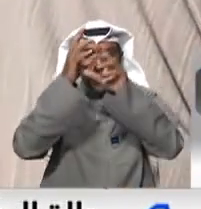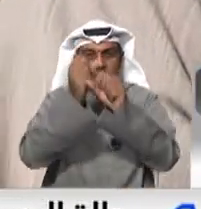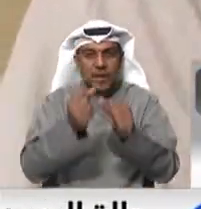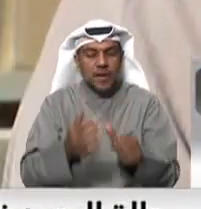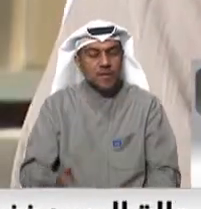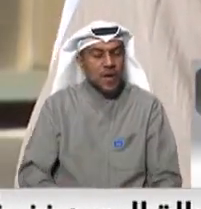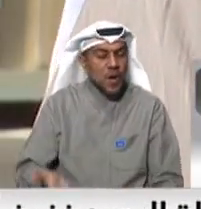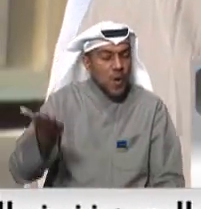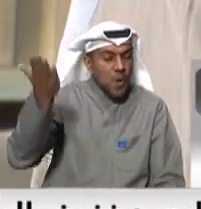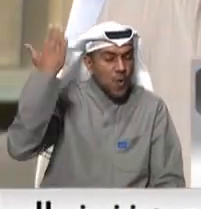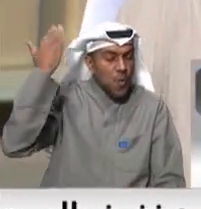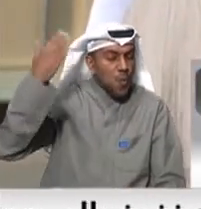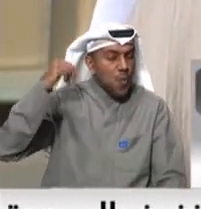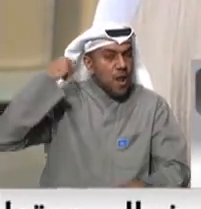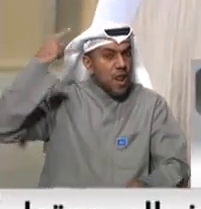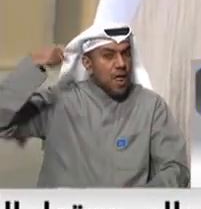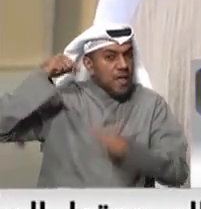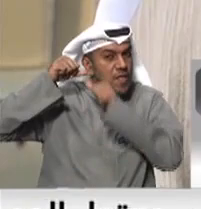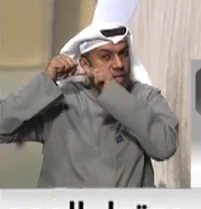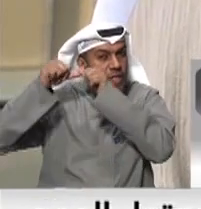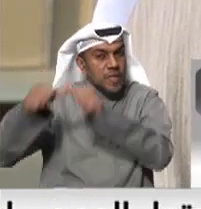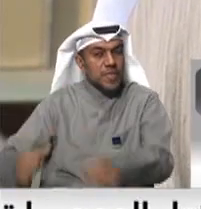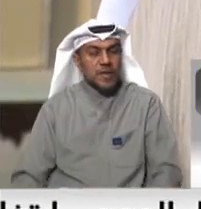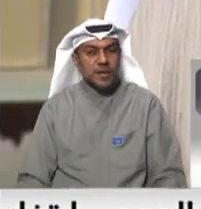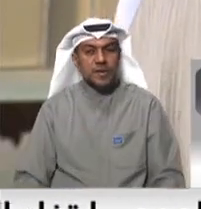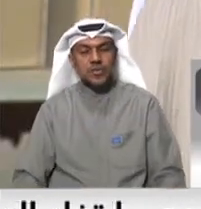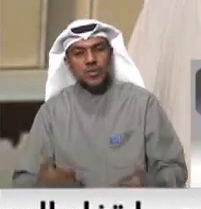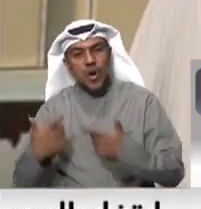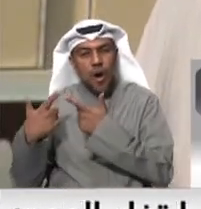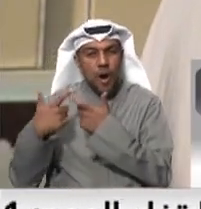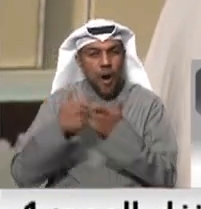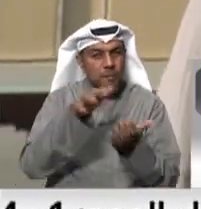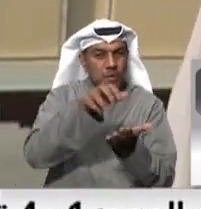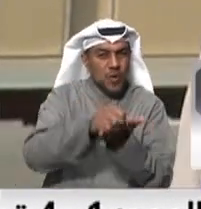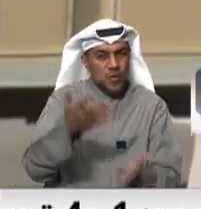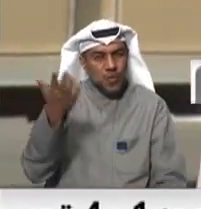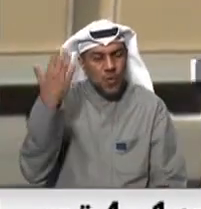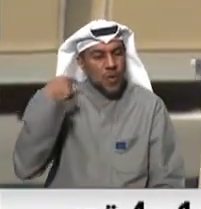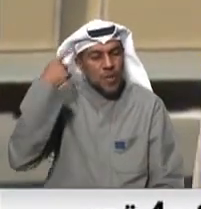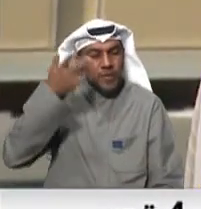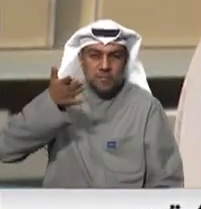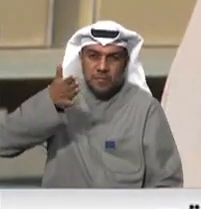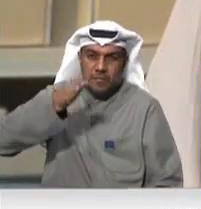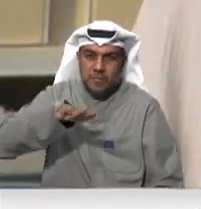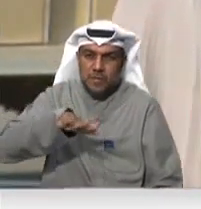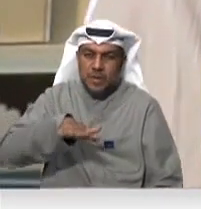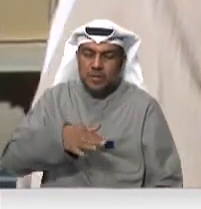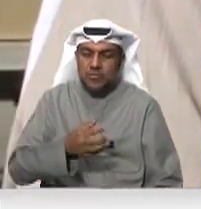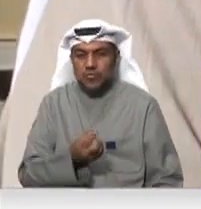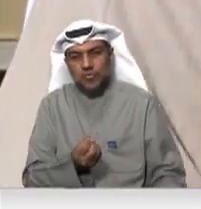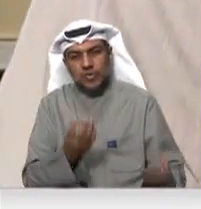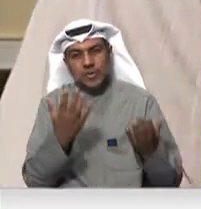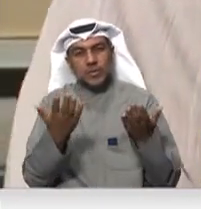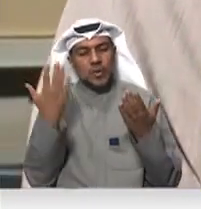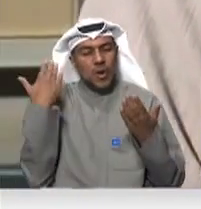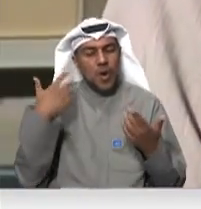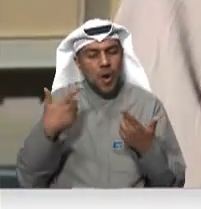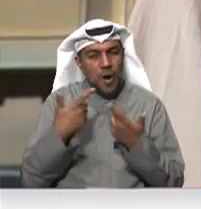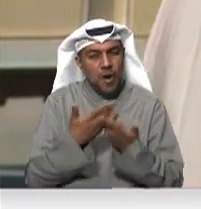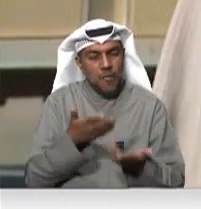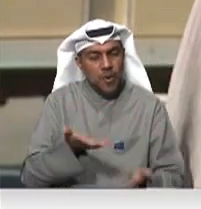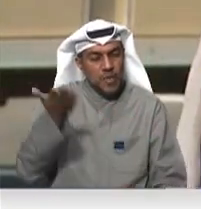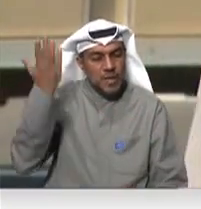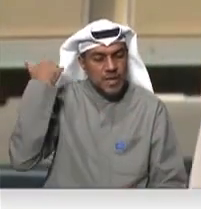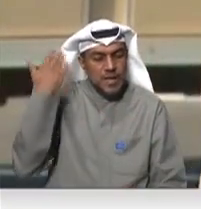الأيام شهداءنا الأبرار وكل من ضحى بدمه لهذه الأرض الغالية. لا شك أن تواجدنا اليوم